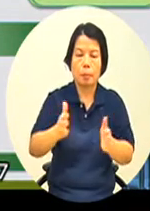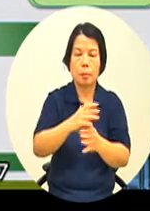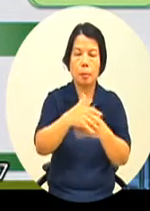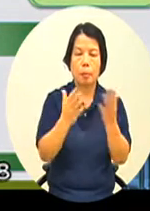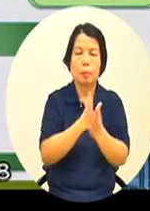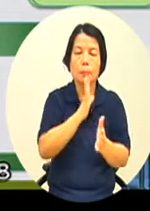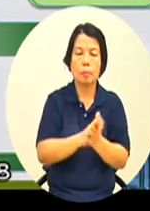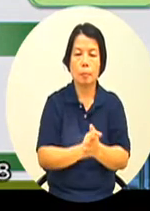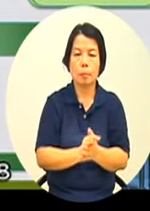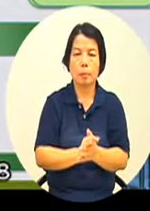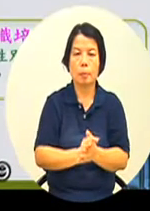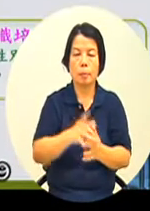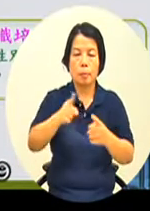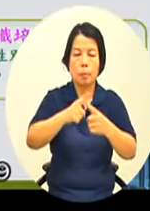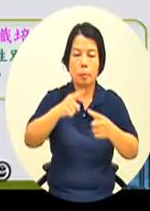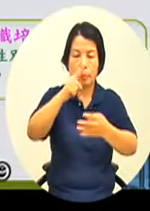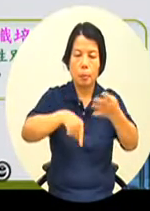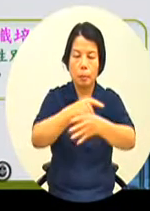事电子报。